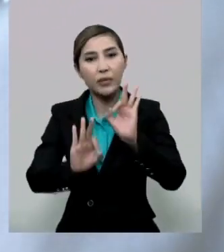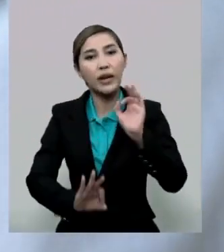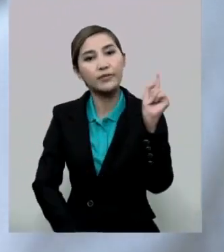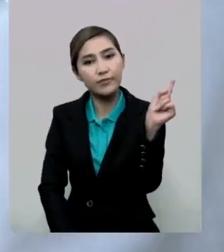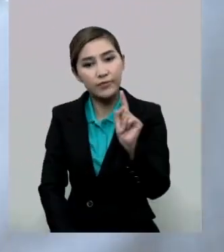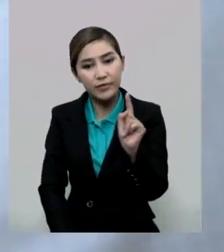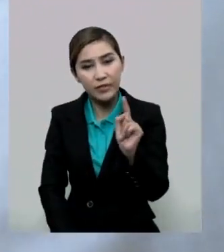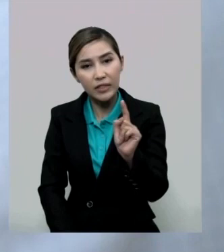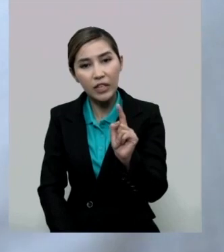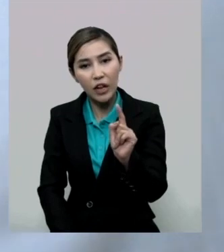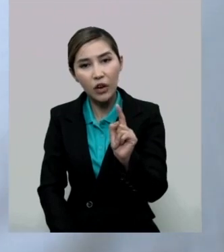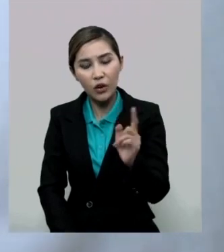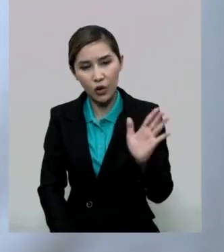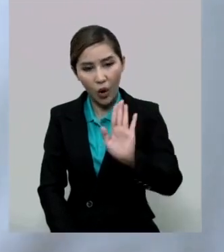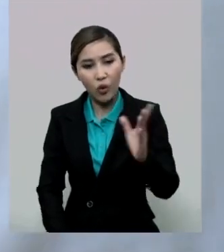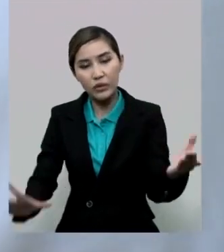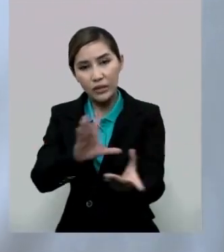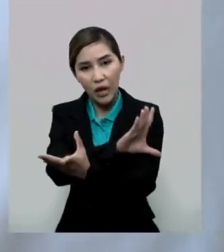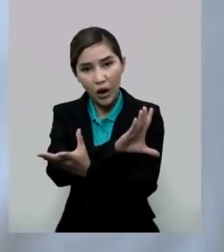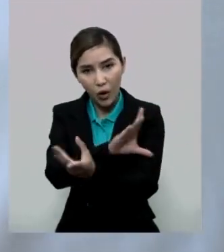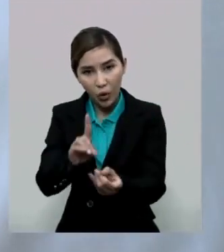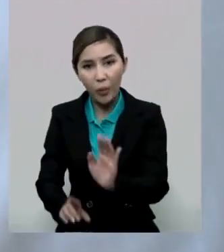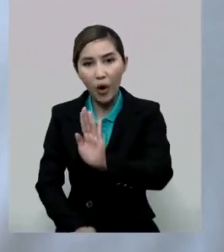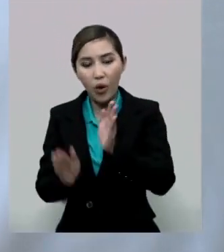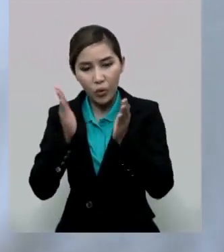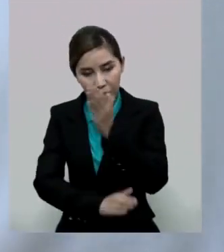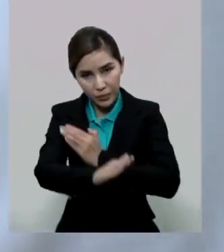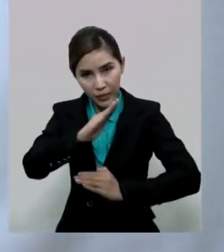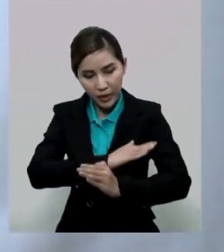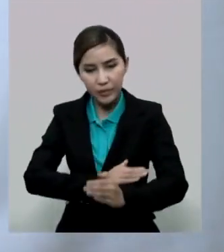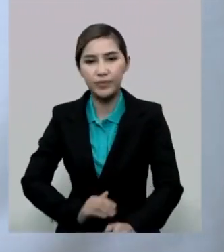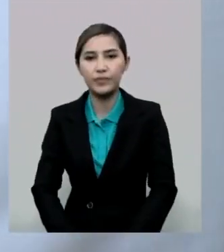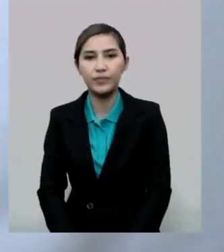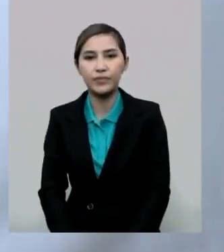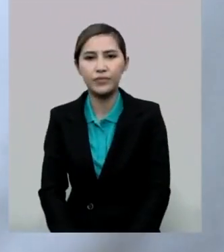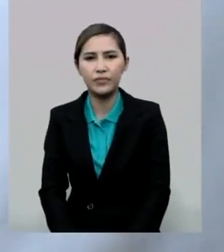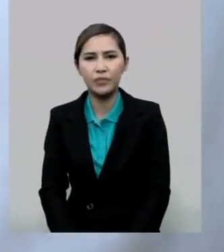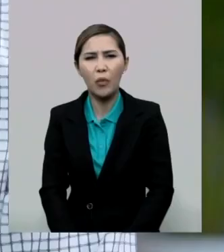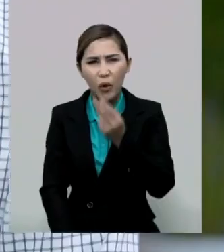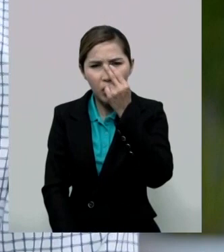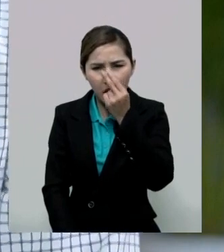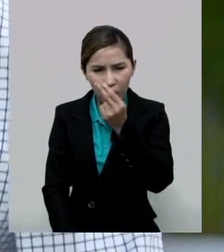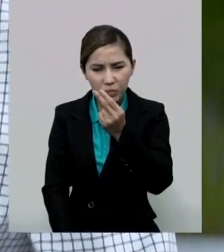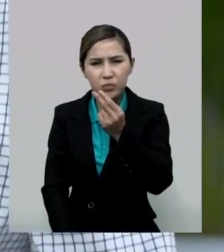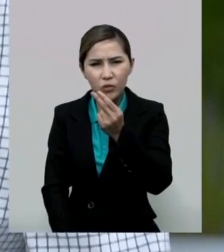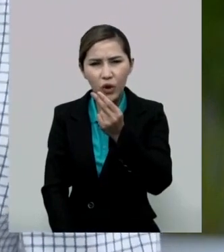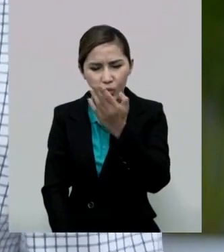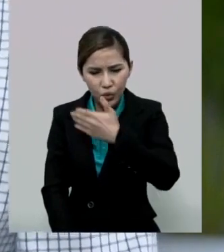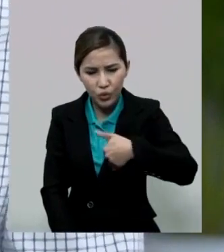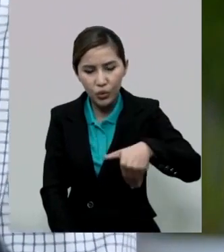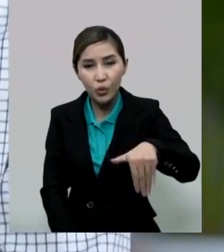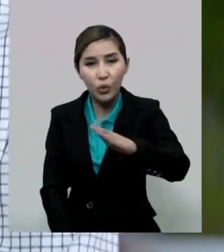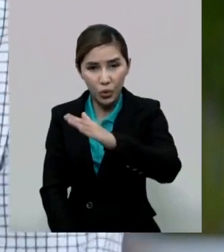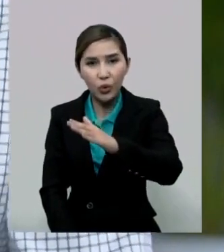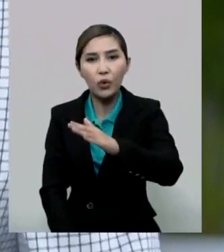มีความสำคัญยังไงบ้างทั้งในแง่ของตัวสังคมเองแล้วก็ในแง่ของตัวคนพิการเองอะค่ะ ครับผมแค่มองว่าเราต้องม